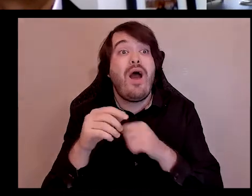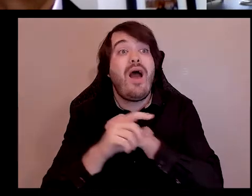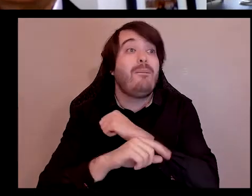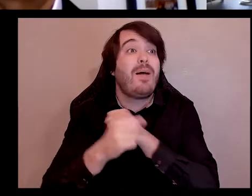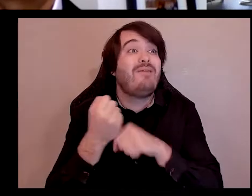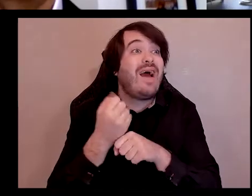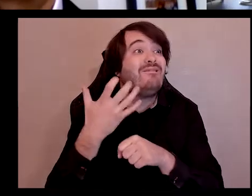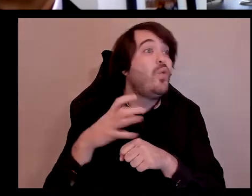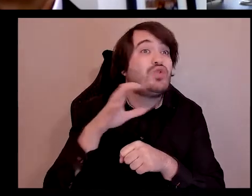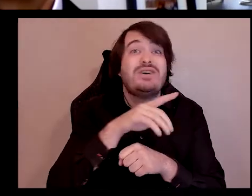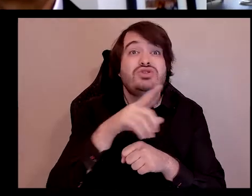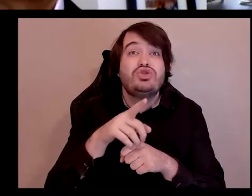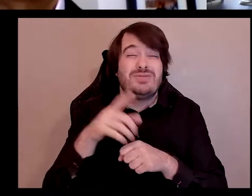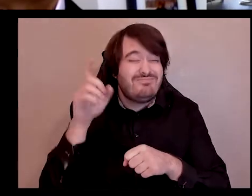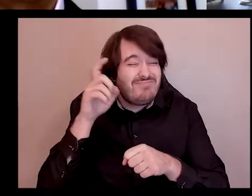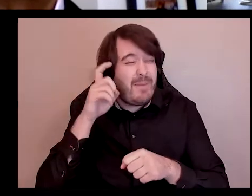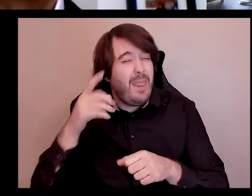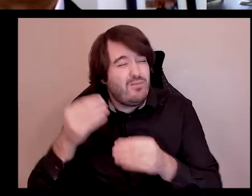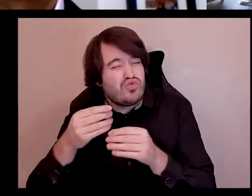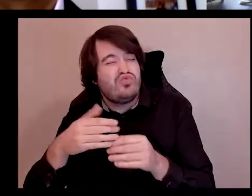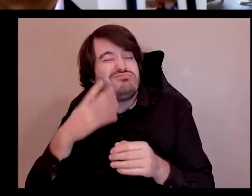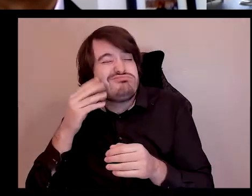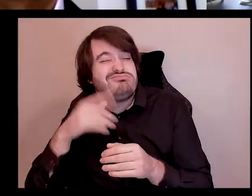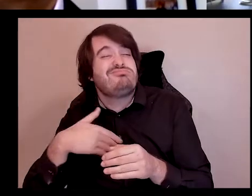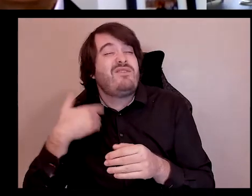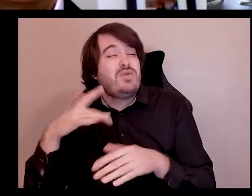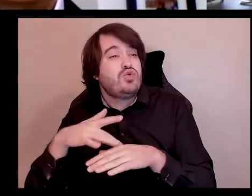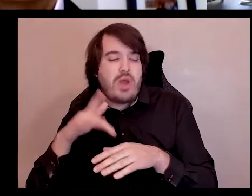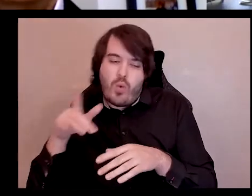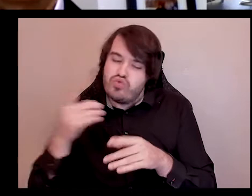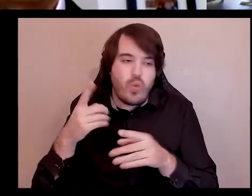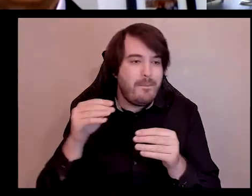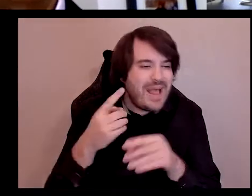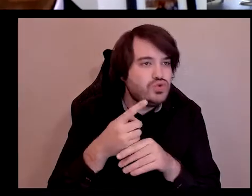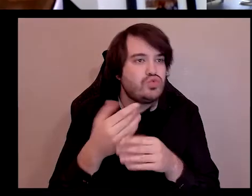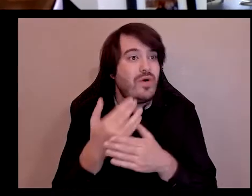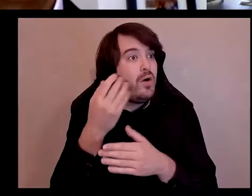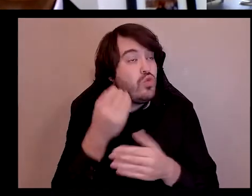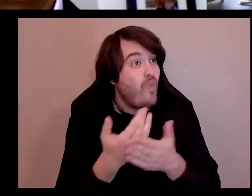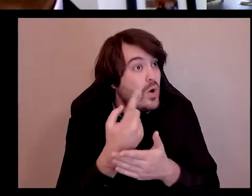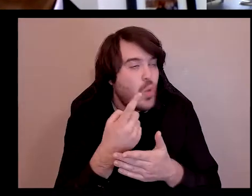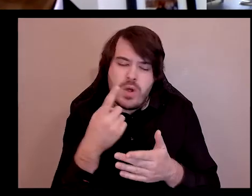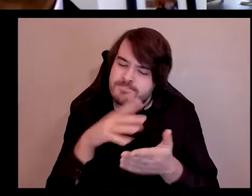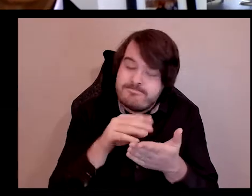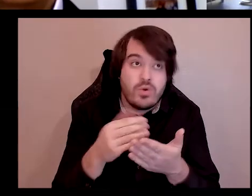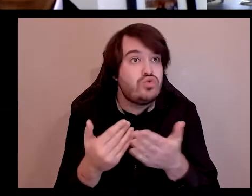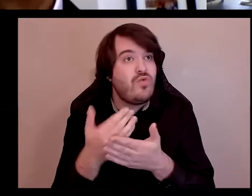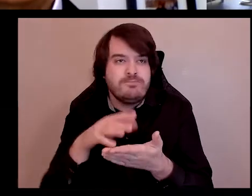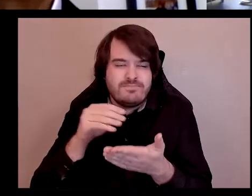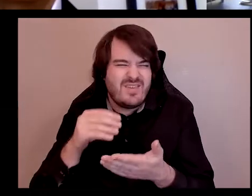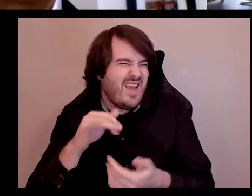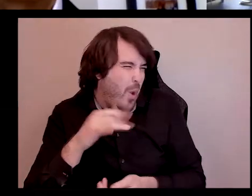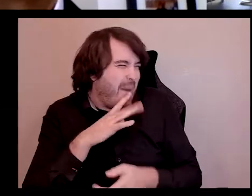parce que plusieurs chercheurs d'emploi expérimentés dans la vie se sont maintenus à jour.